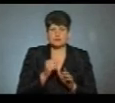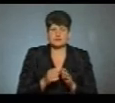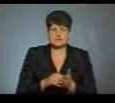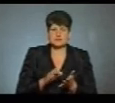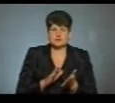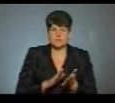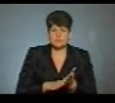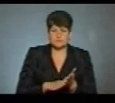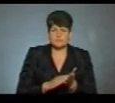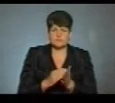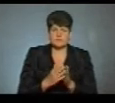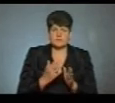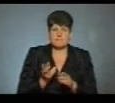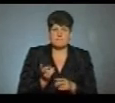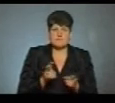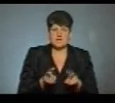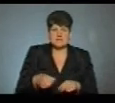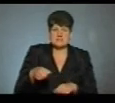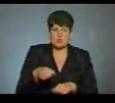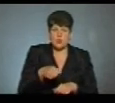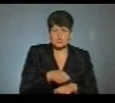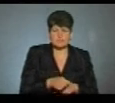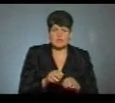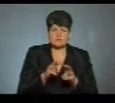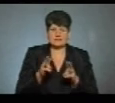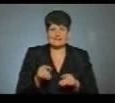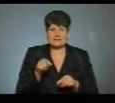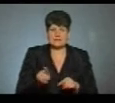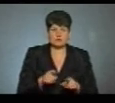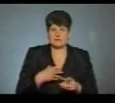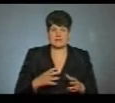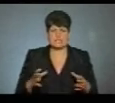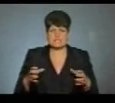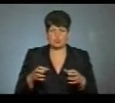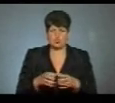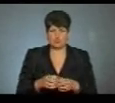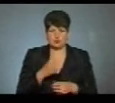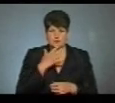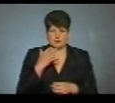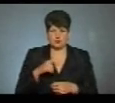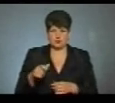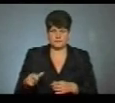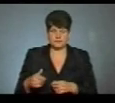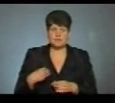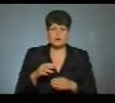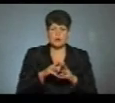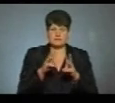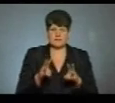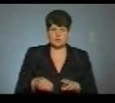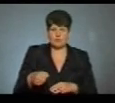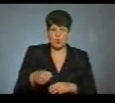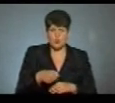укласти цей прихід з тими кошиками для освячення, так, щоб ми не скупчувалися за багато людей. Ми освятимо